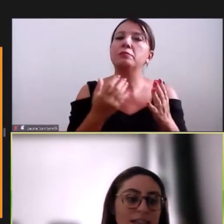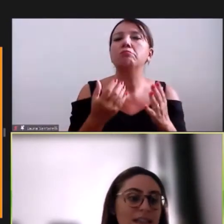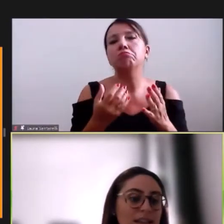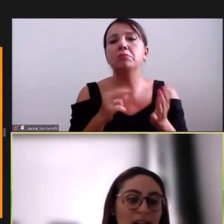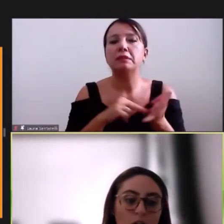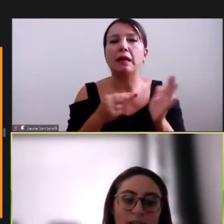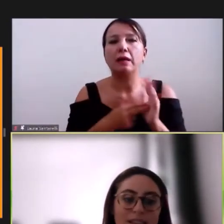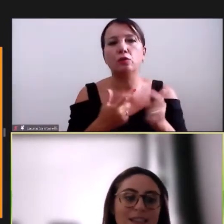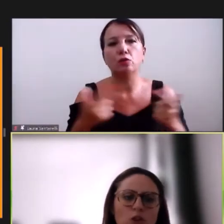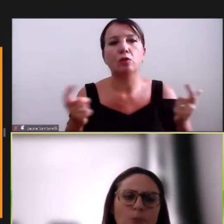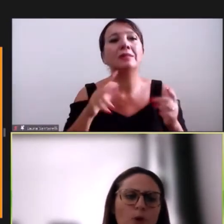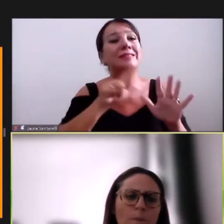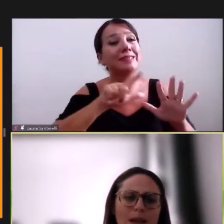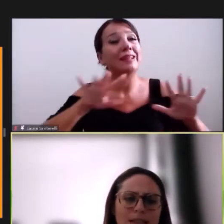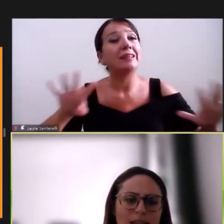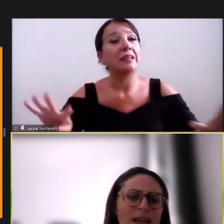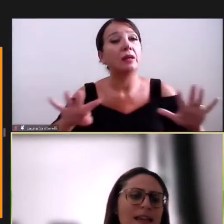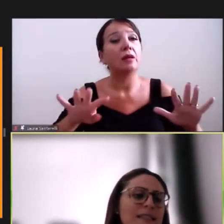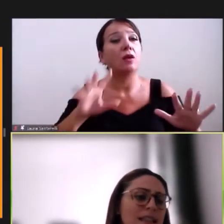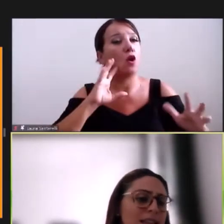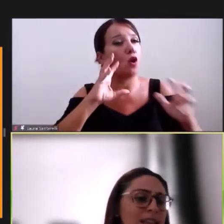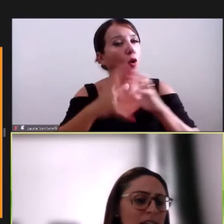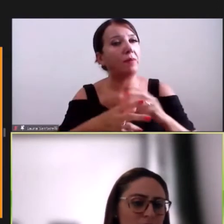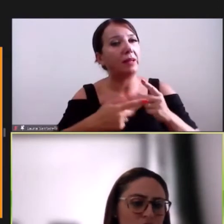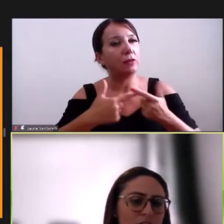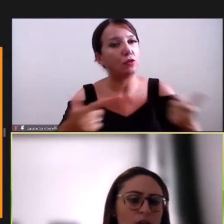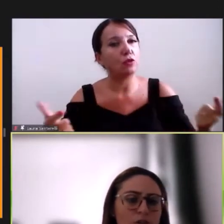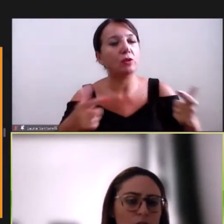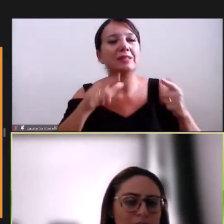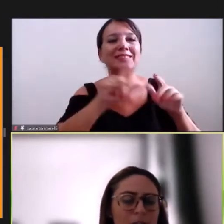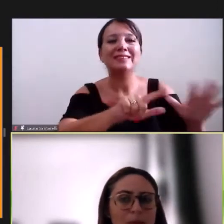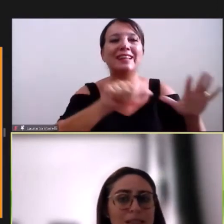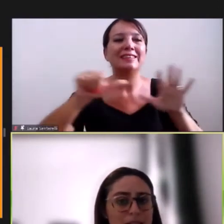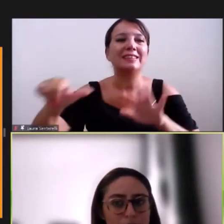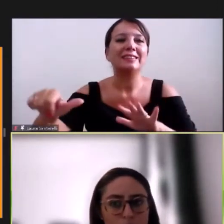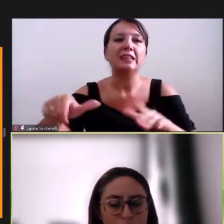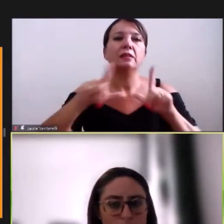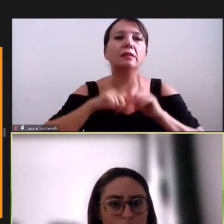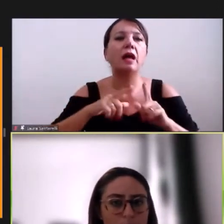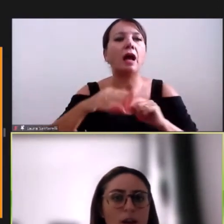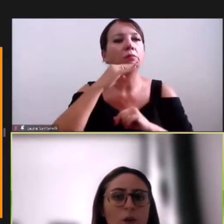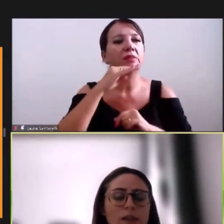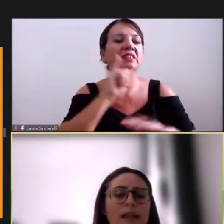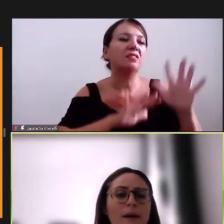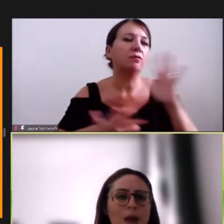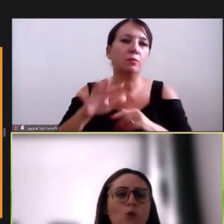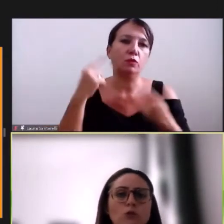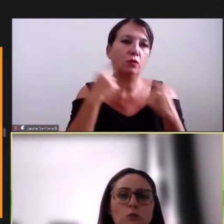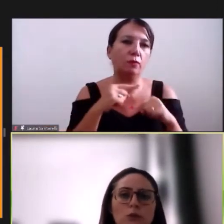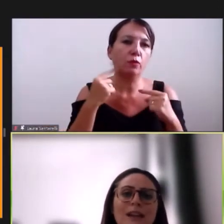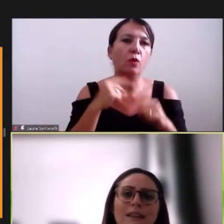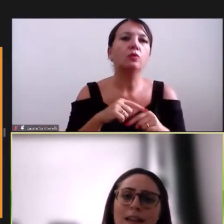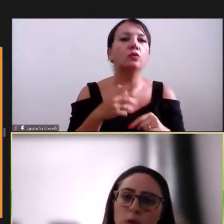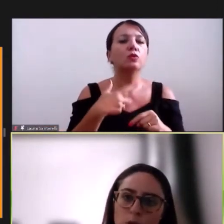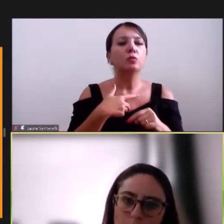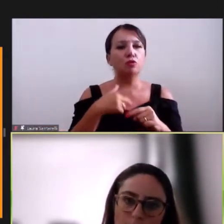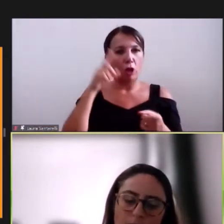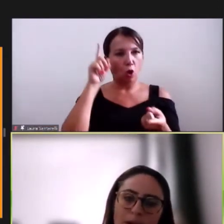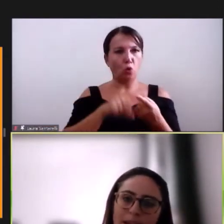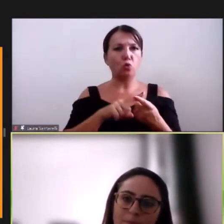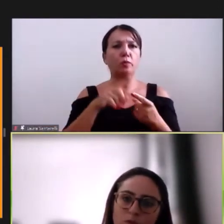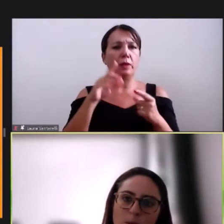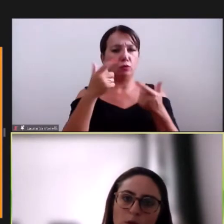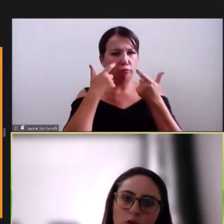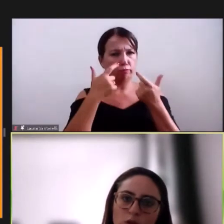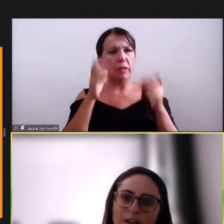tecnici, il 79% che siano troppo complesse e il 76% invece che non forniscano abbastanza informazioni. Quindi abbiamo un consumatore attento, sì,